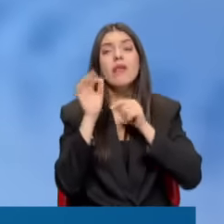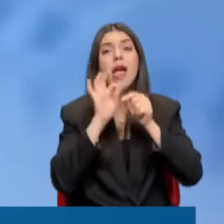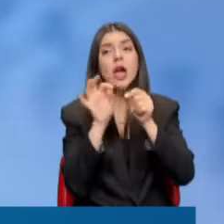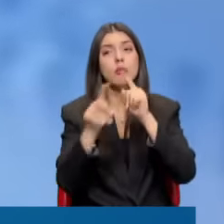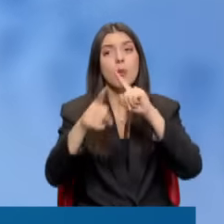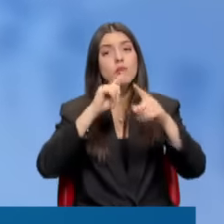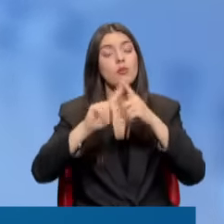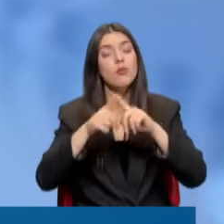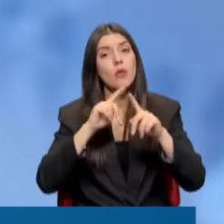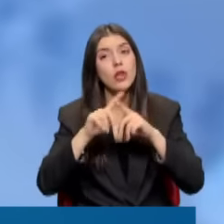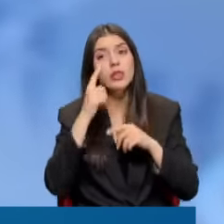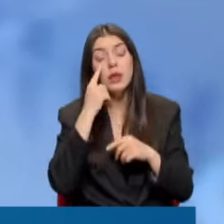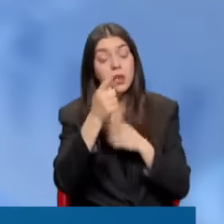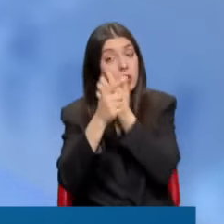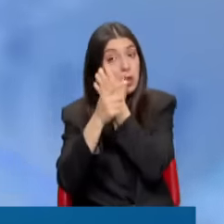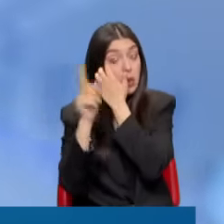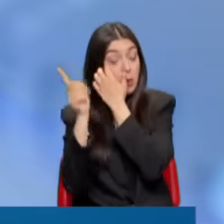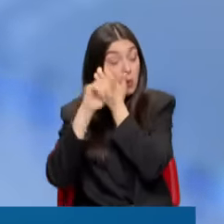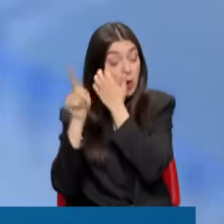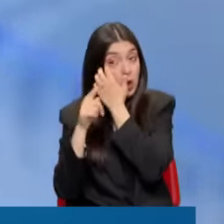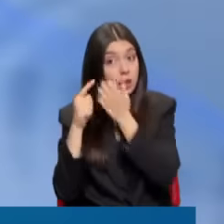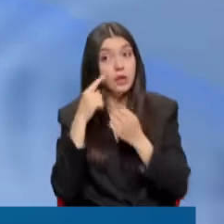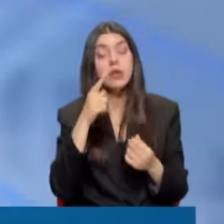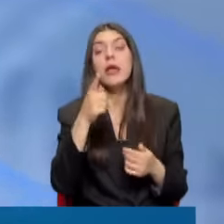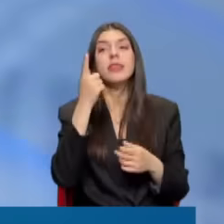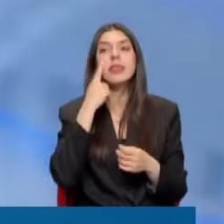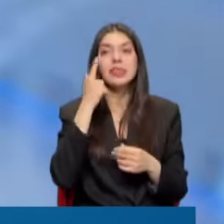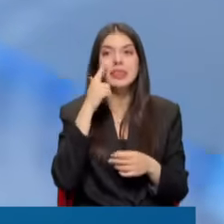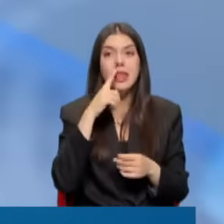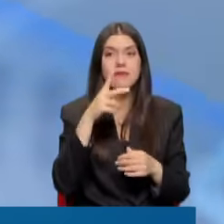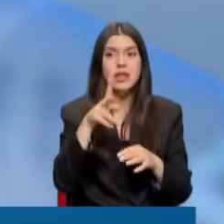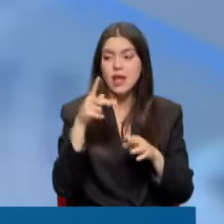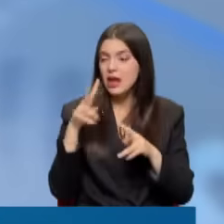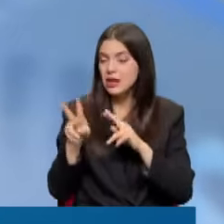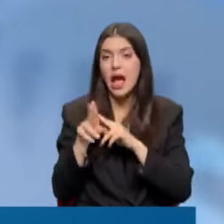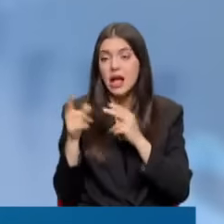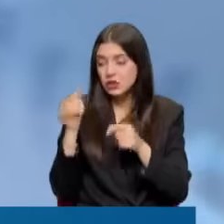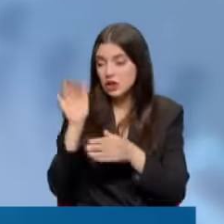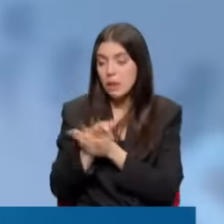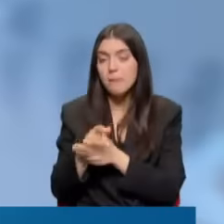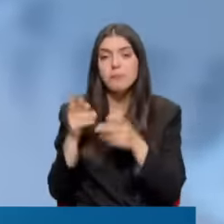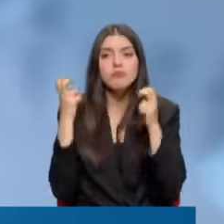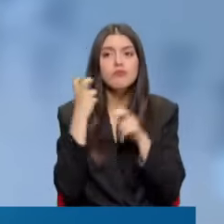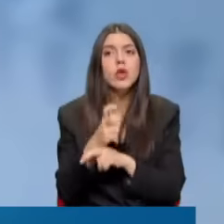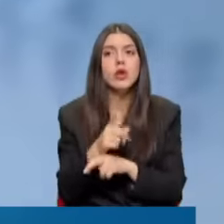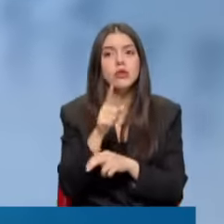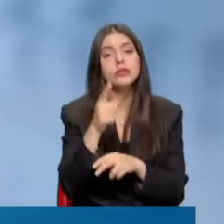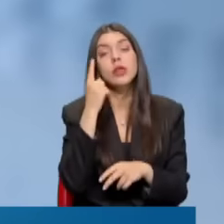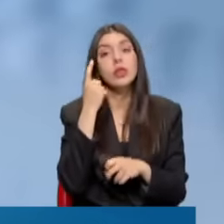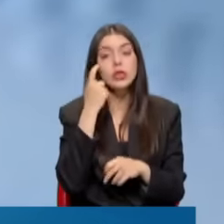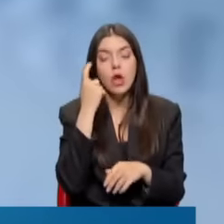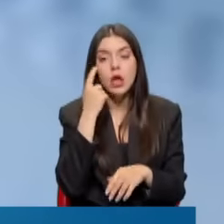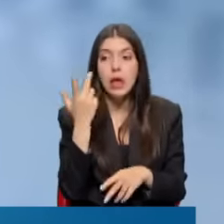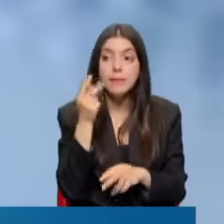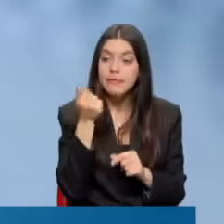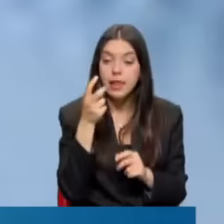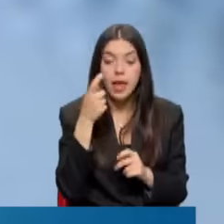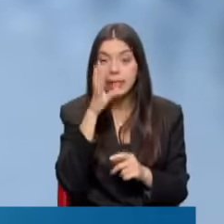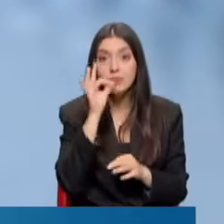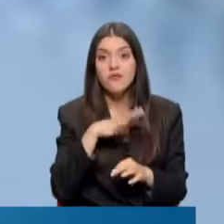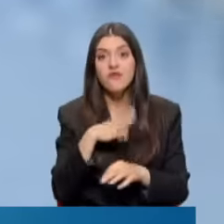keseden Yapılan harcamalar devletin kasasını boşalttı gözleri halkın cebinde İşte bu da beceriksizliğin kanıtı